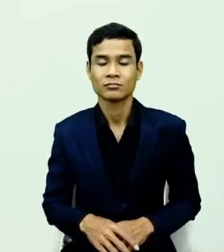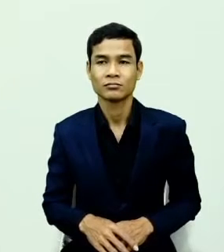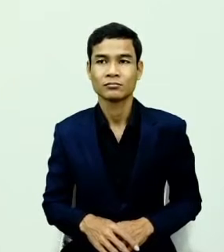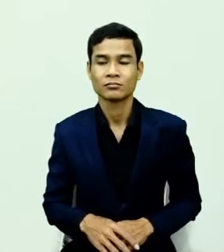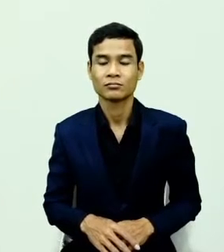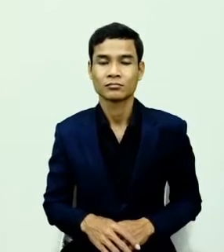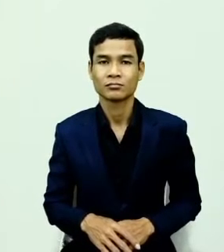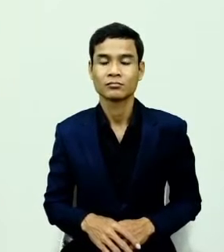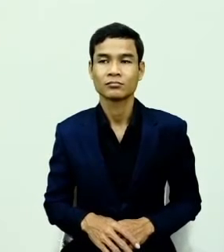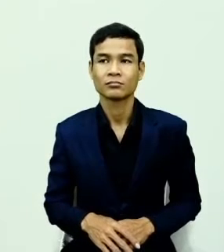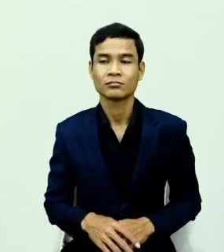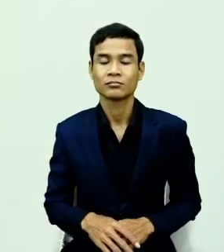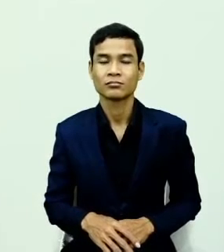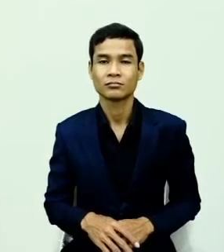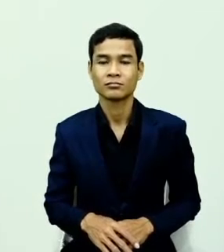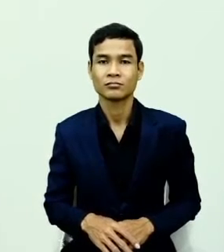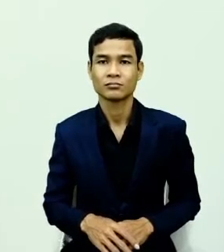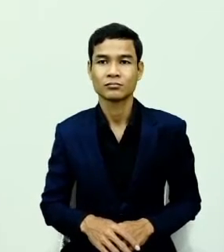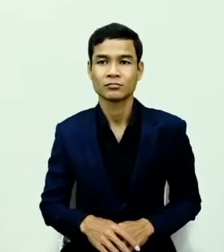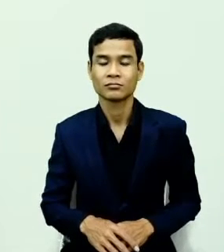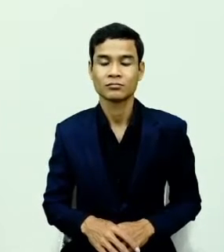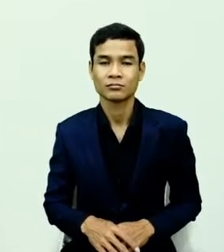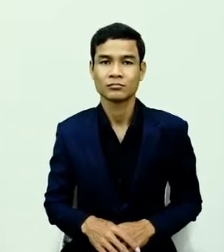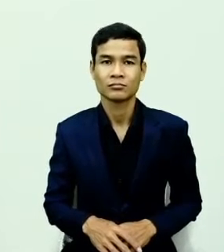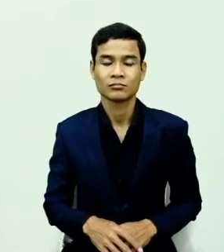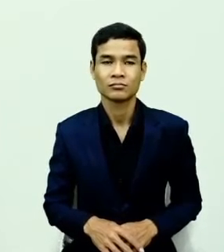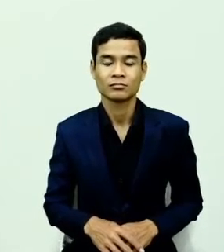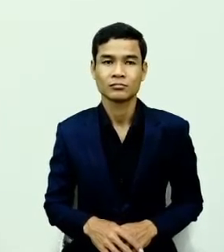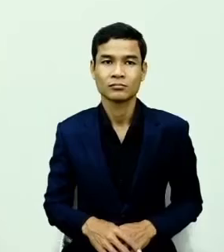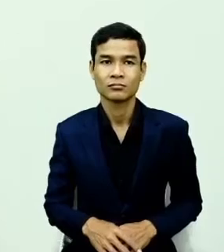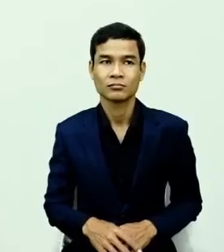ចាញោម